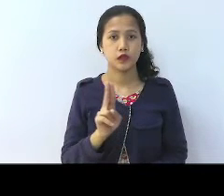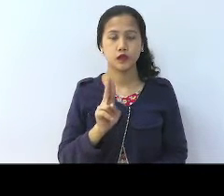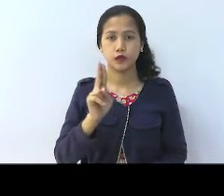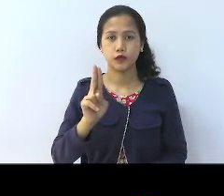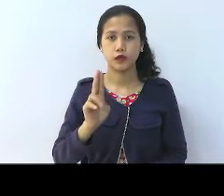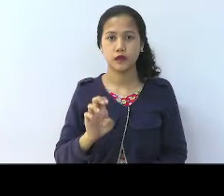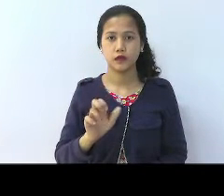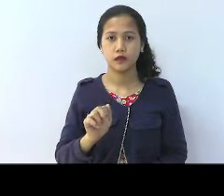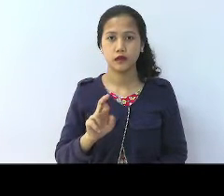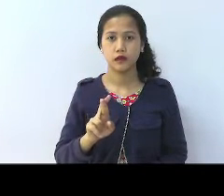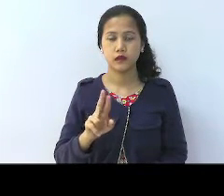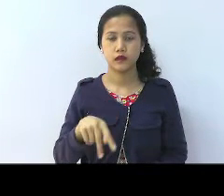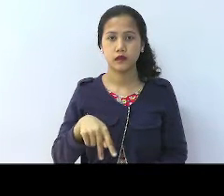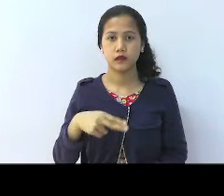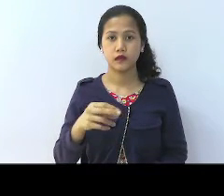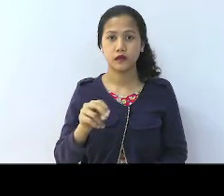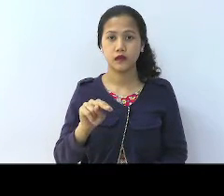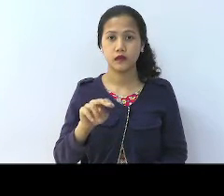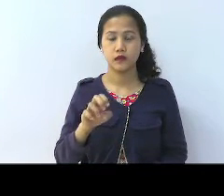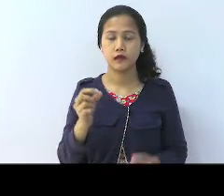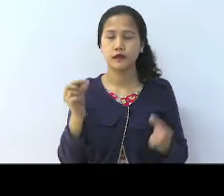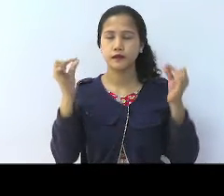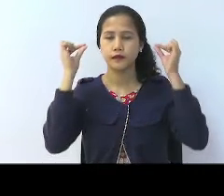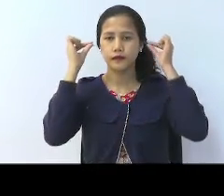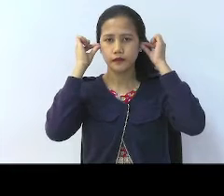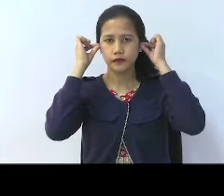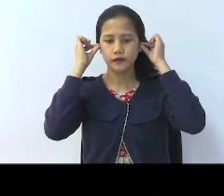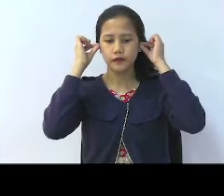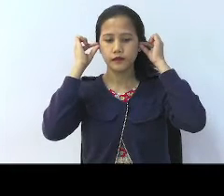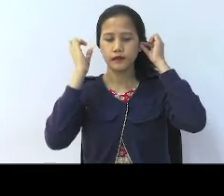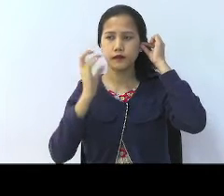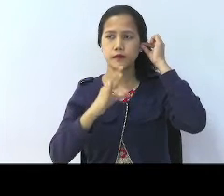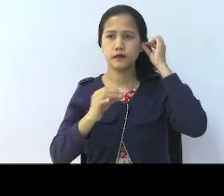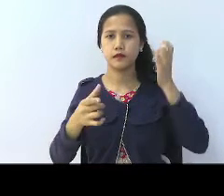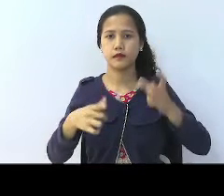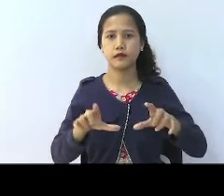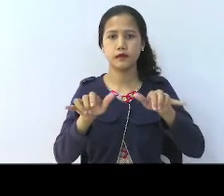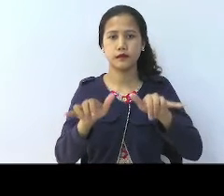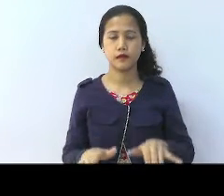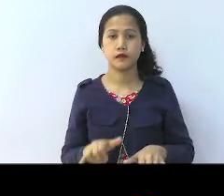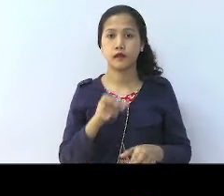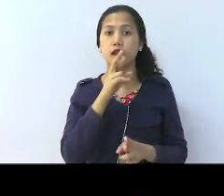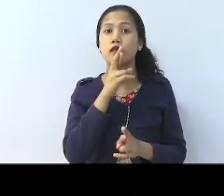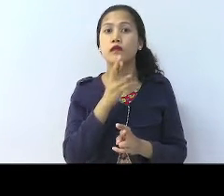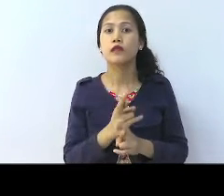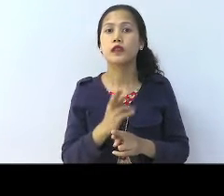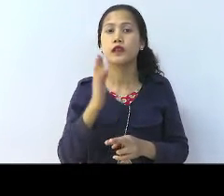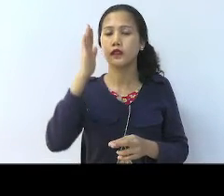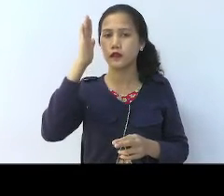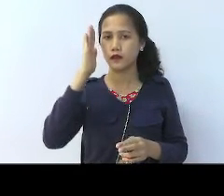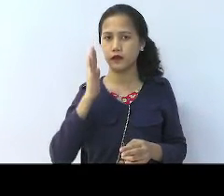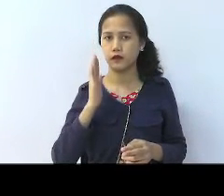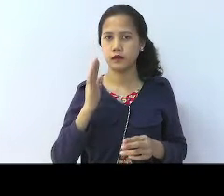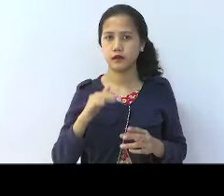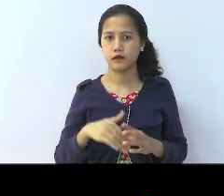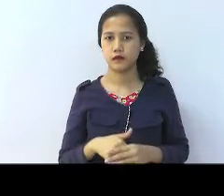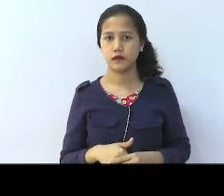iipitin yung sa balikat sa panga at balikat yung telepono, nakaganyan ka na sa